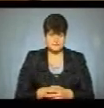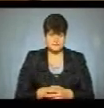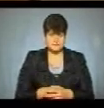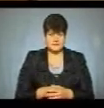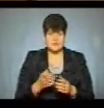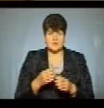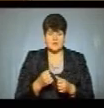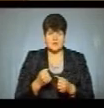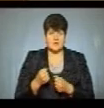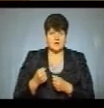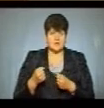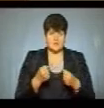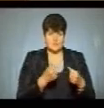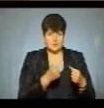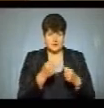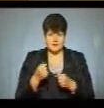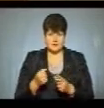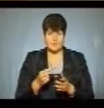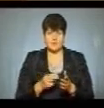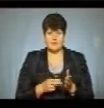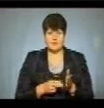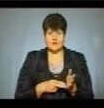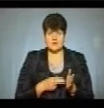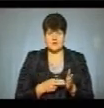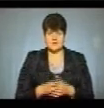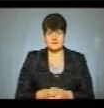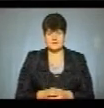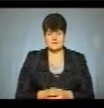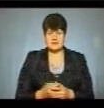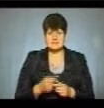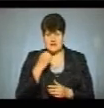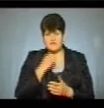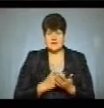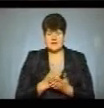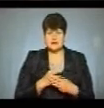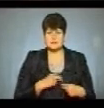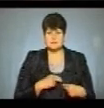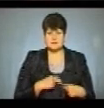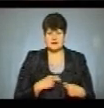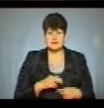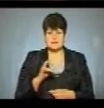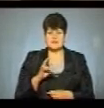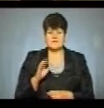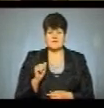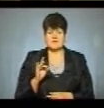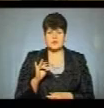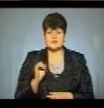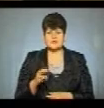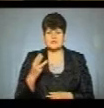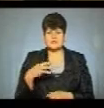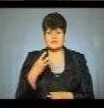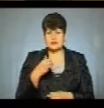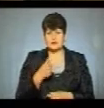які водять поїзда, грузові, пасажирські. Це ветеран праці залізничного транспорту Ніна Ваврищук. 33